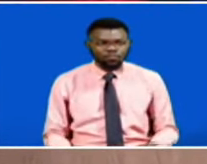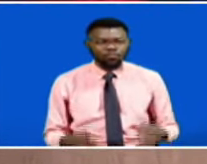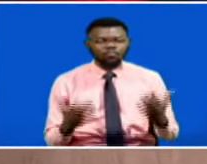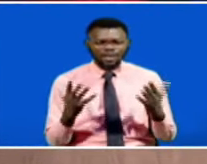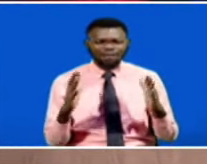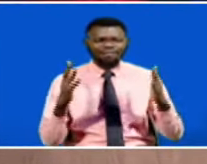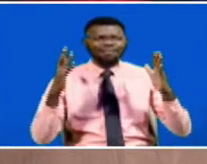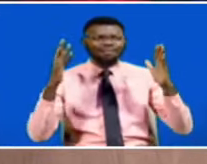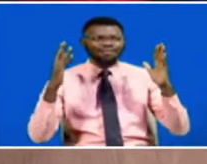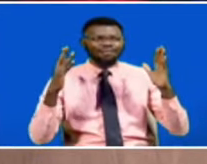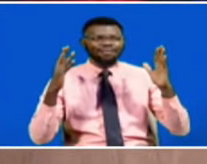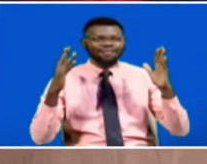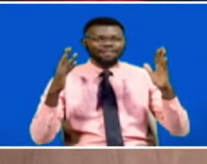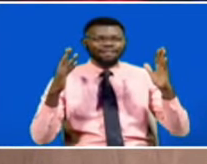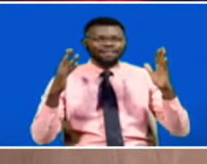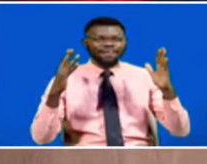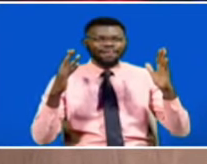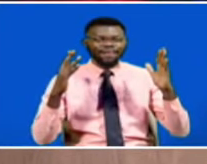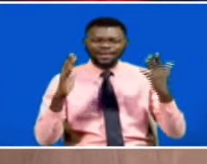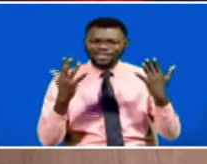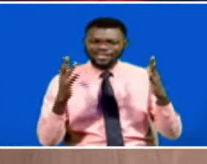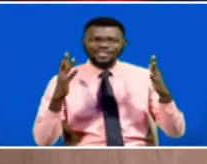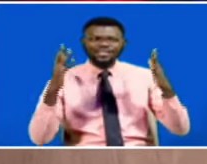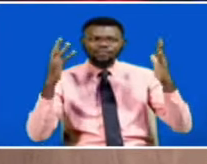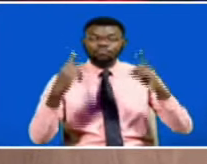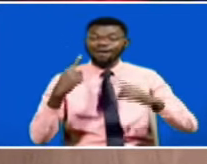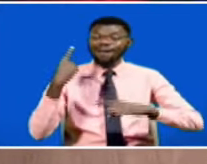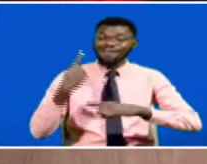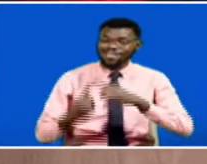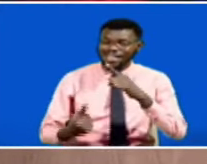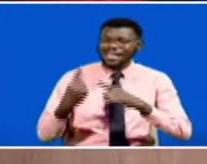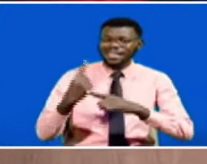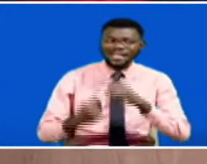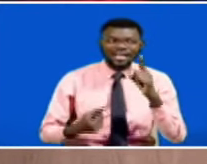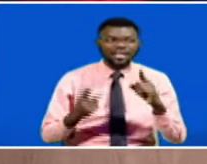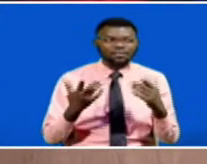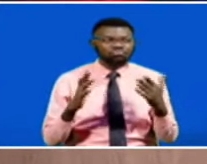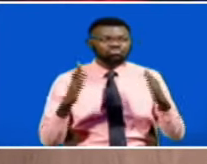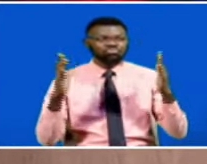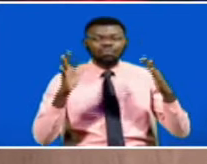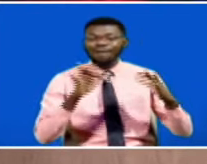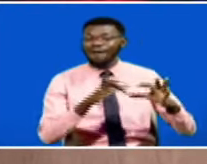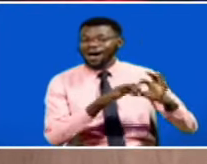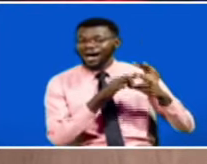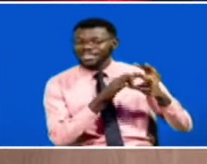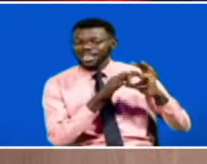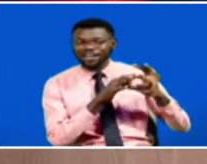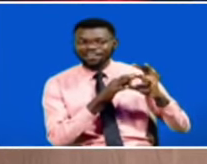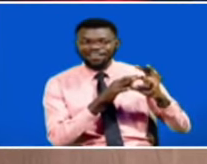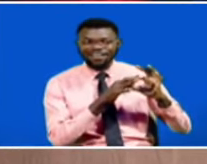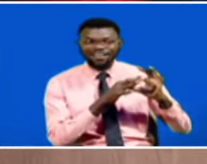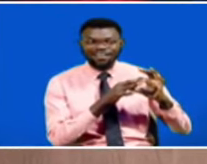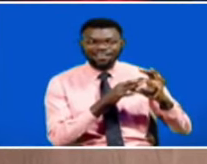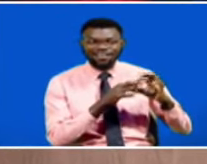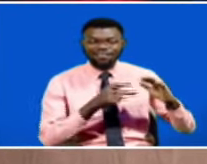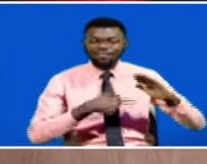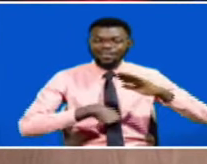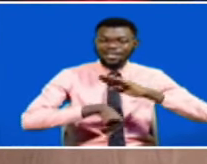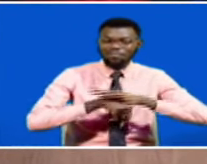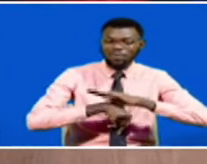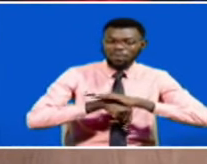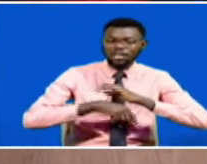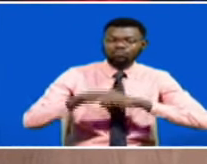siku ama kunradhi, tamasha za kila mwaka za kusherehekea masuala ya kitamaduni katika shule za msingi za